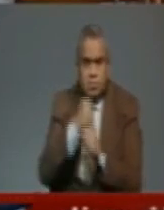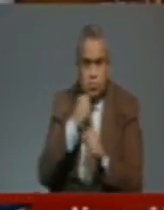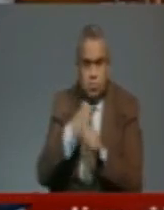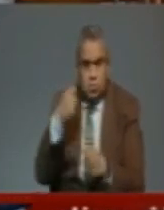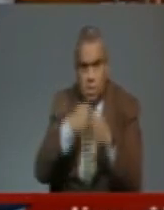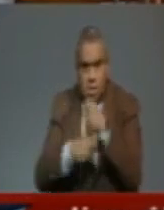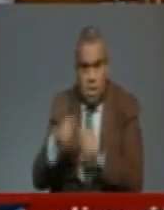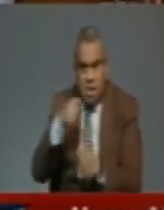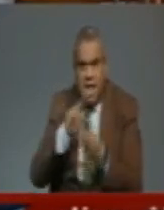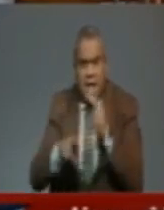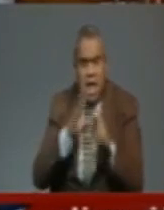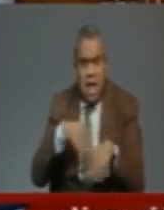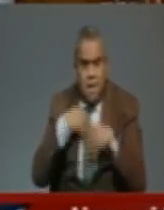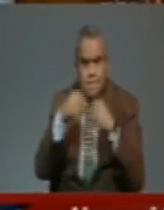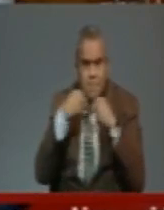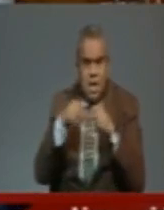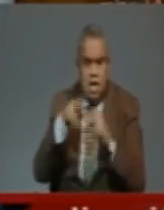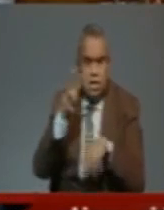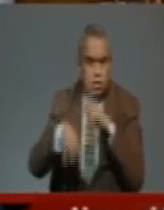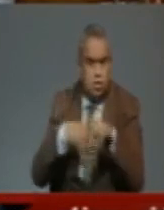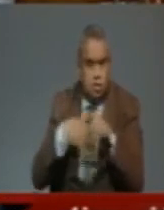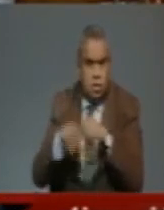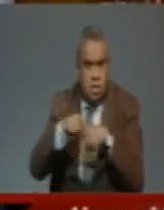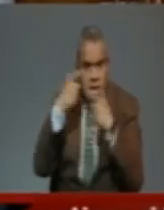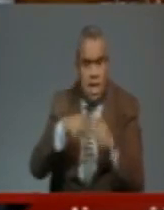يصدروا بضائع الى الشقيقه ليبيا.